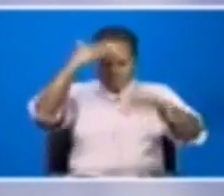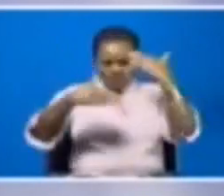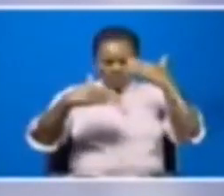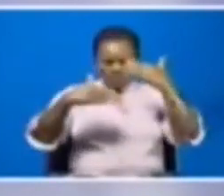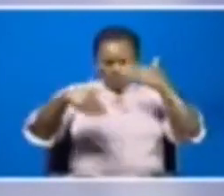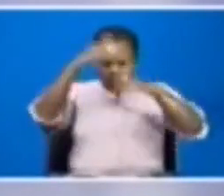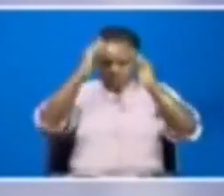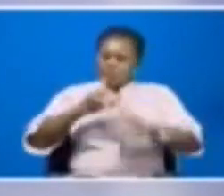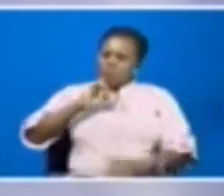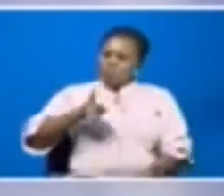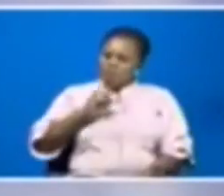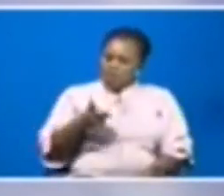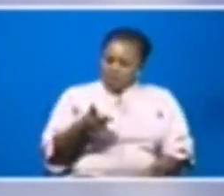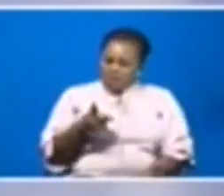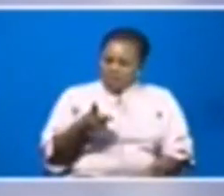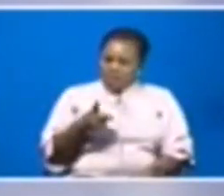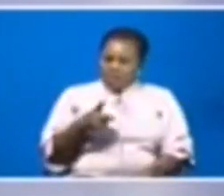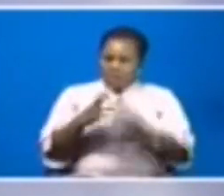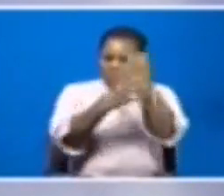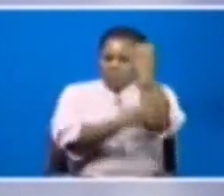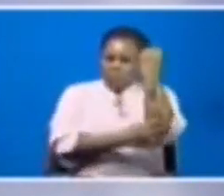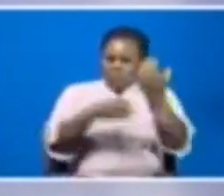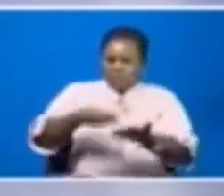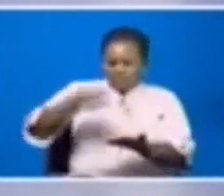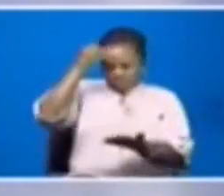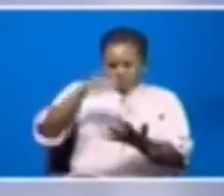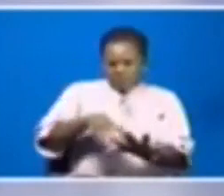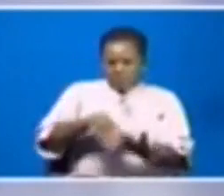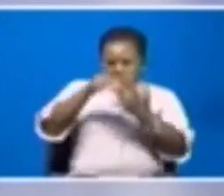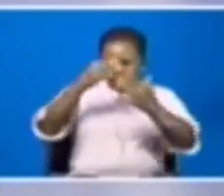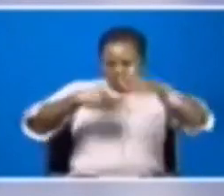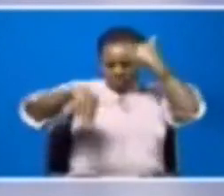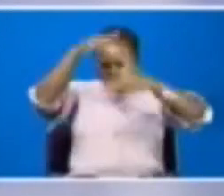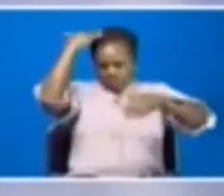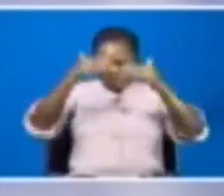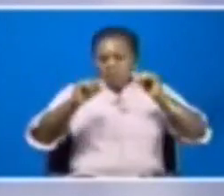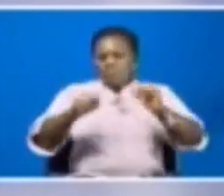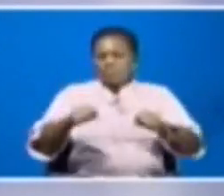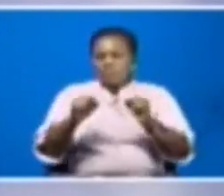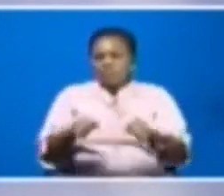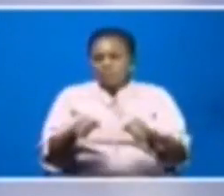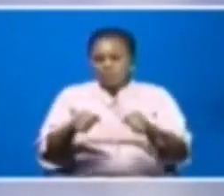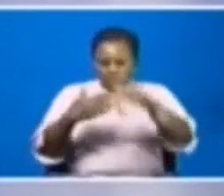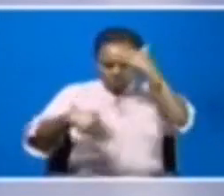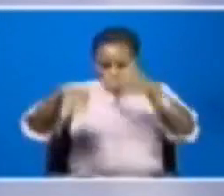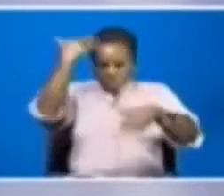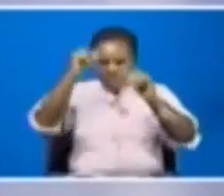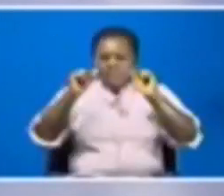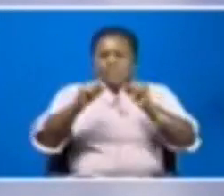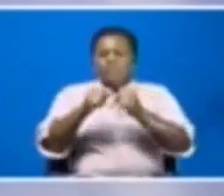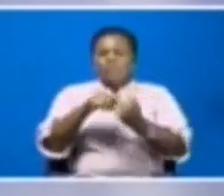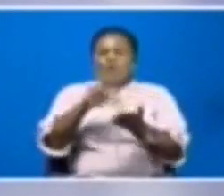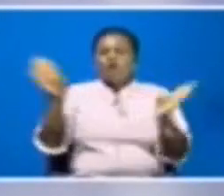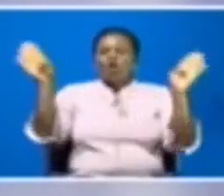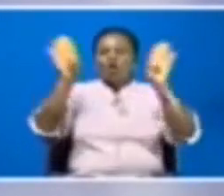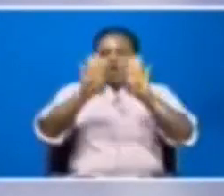Profesa Maghoa alionya kwamba kutokana na mdororo wa elimu hasa katika vyuo vikuu, upo uwezekano wa vyuo vingi kufungwa mbali